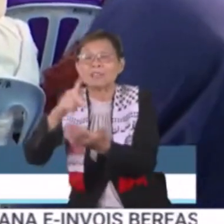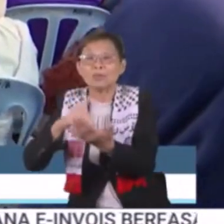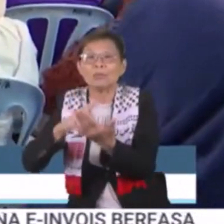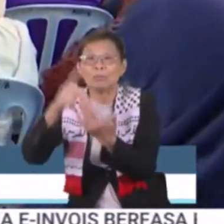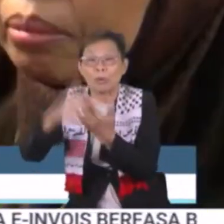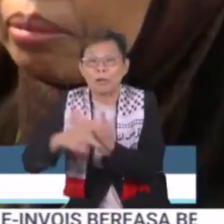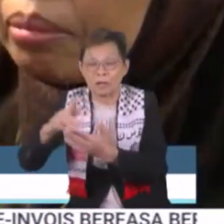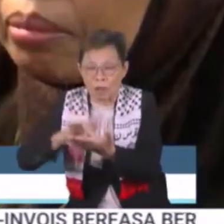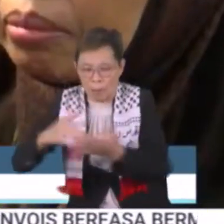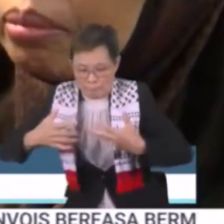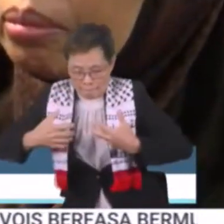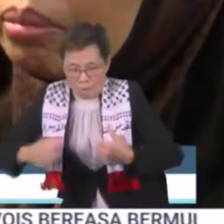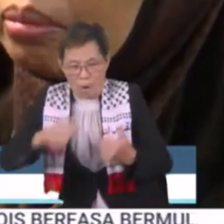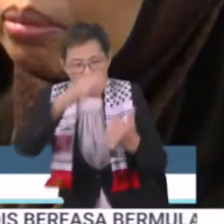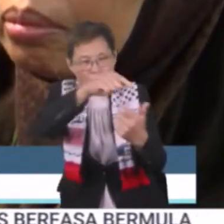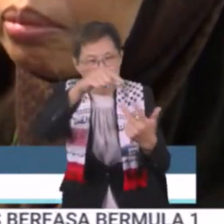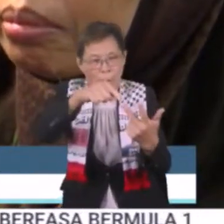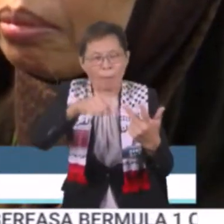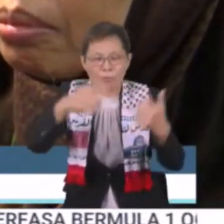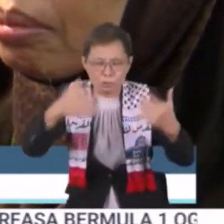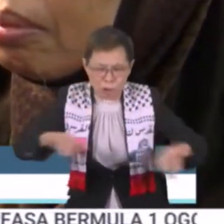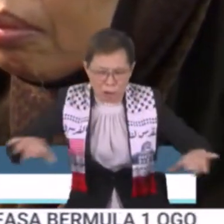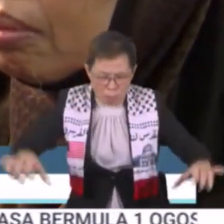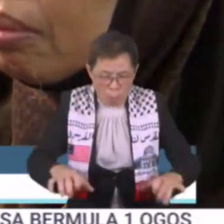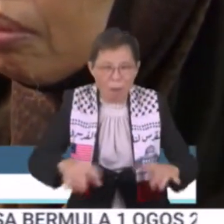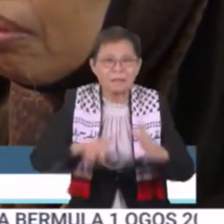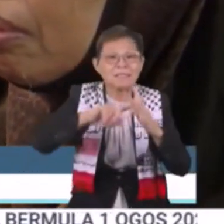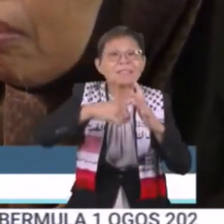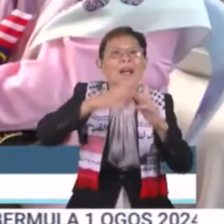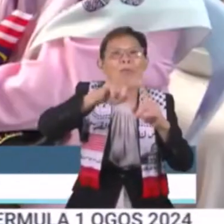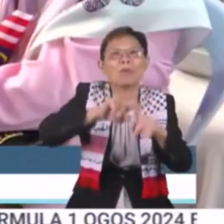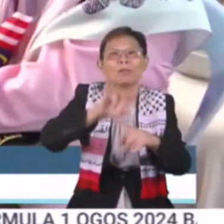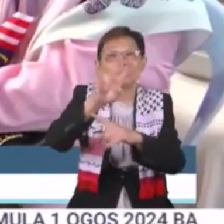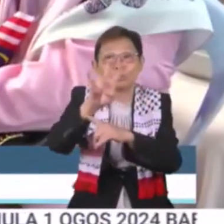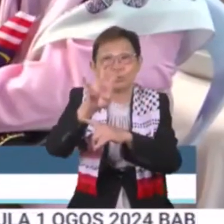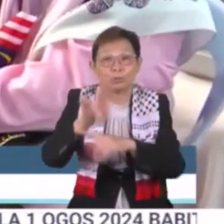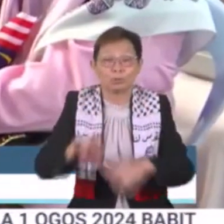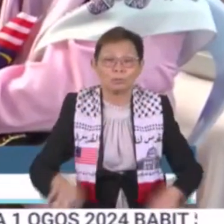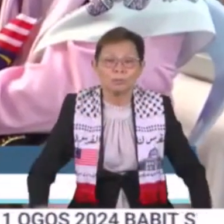rawatan kesihatan telah dijalankan sejak Julai lalu.